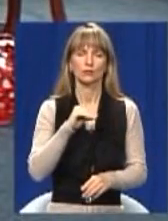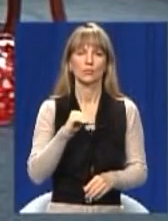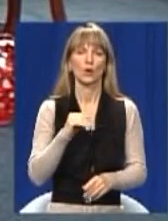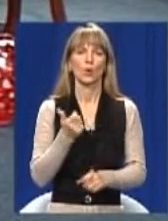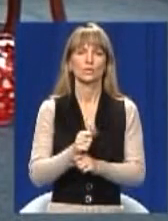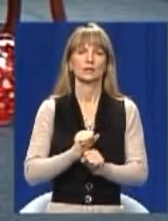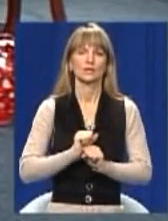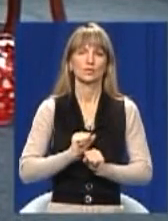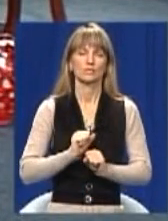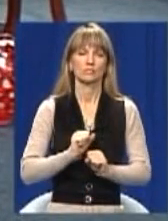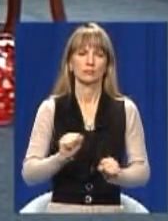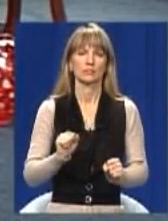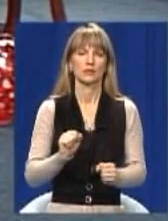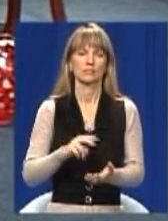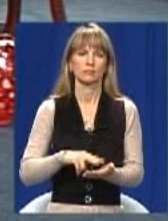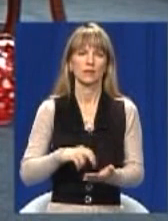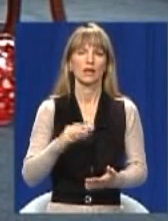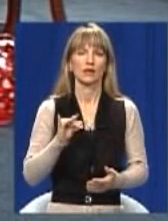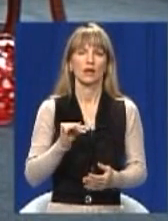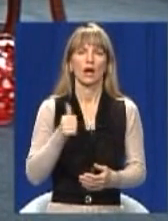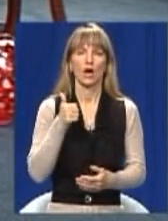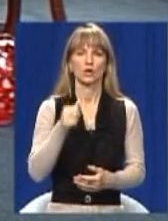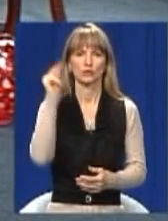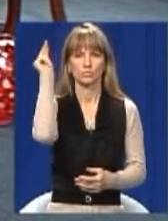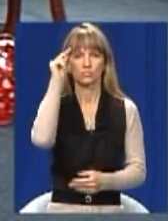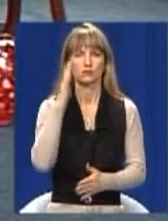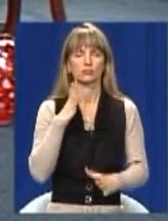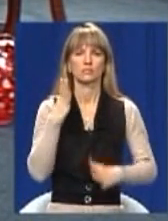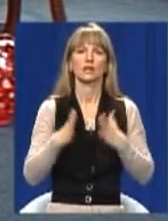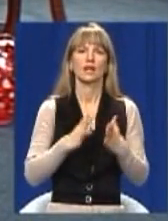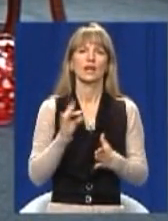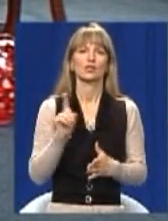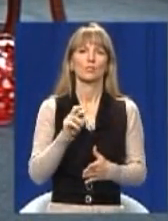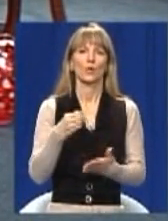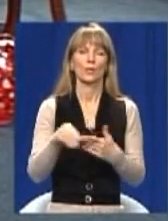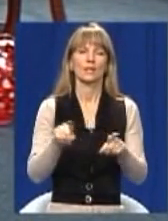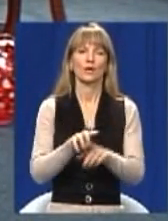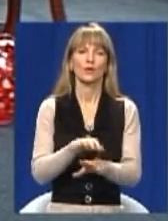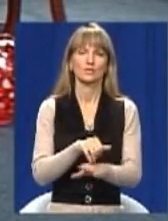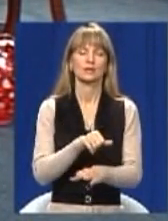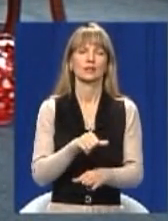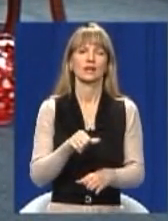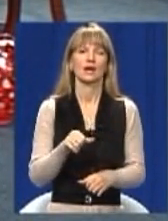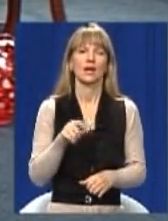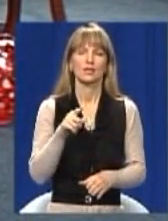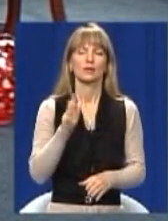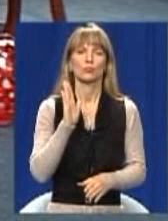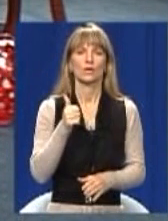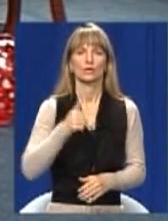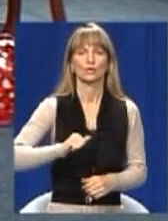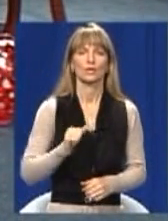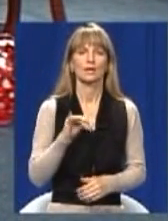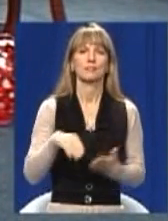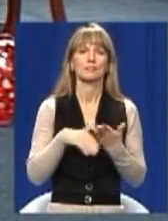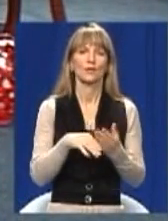спритні і дуже ну, піддаються дресируванню. Тобто, придбати такого котика, вони стануть тобі не тільки компаньйонами, а й